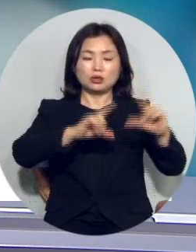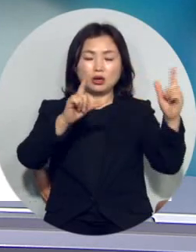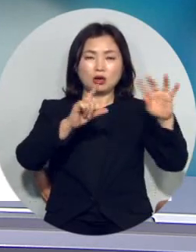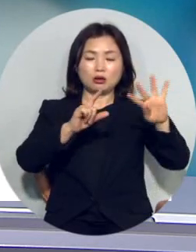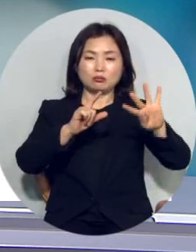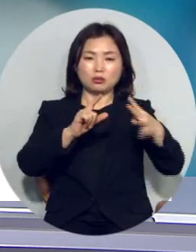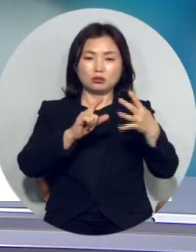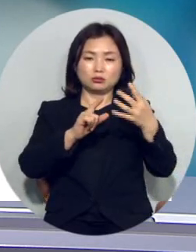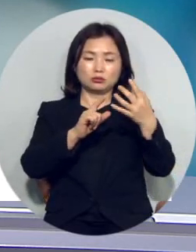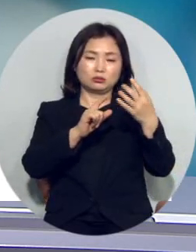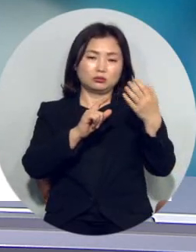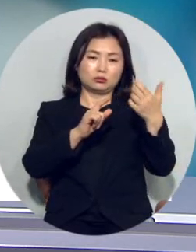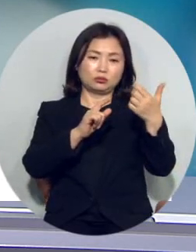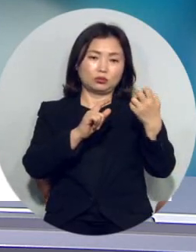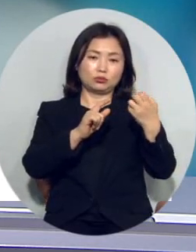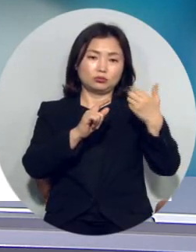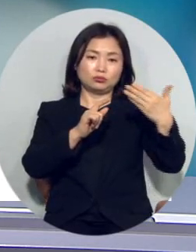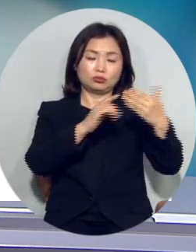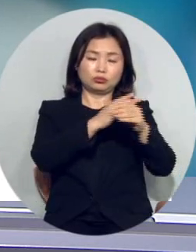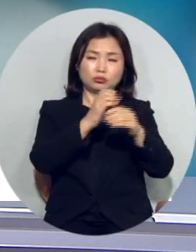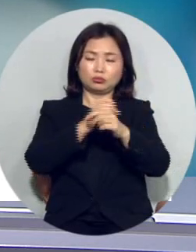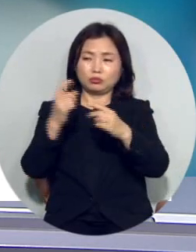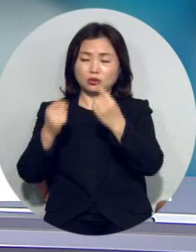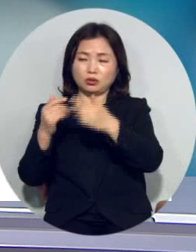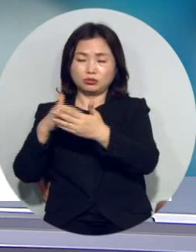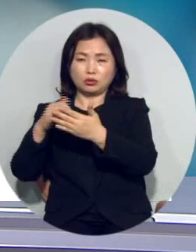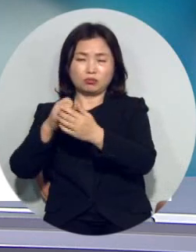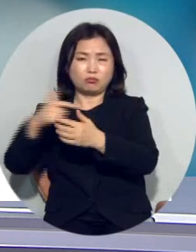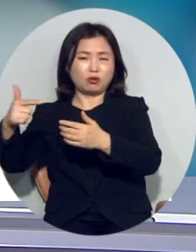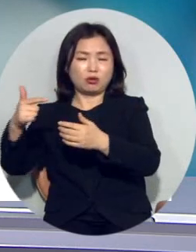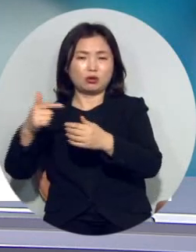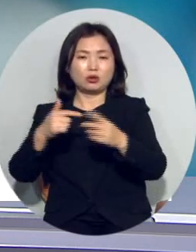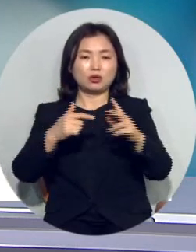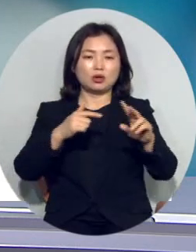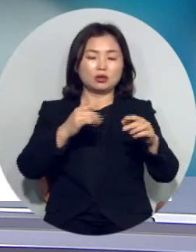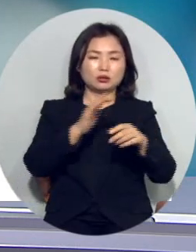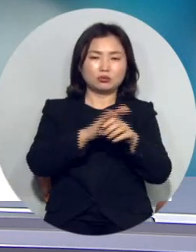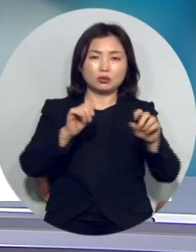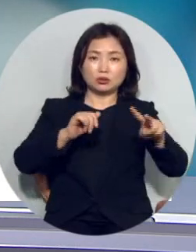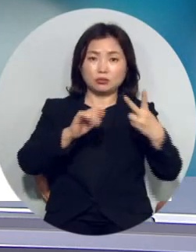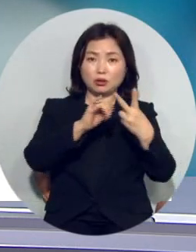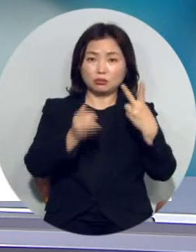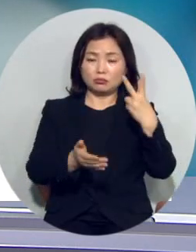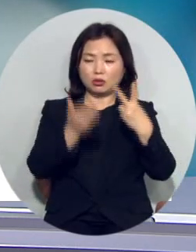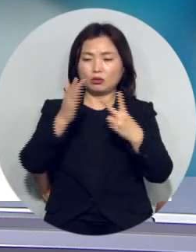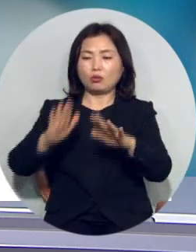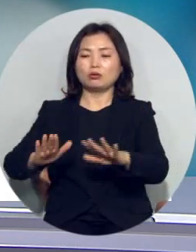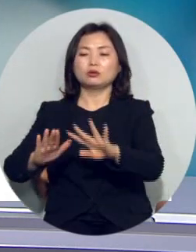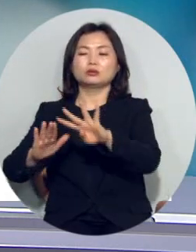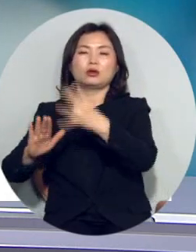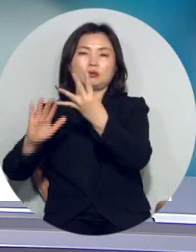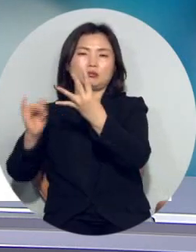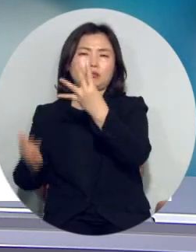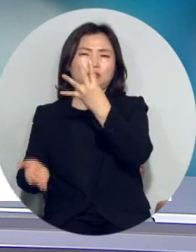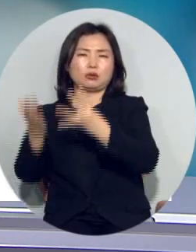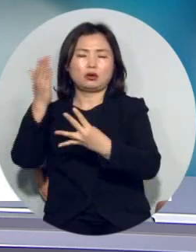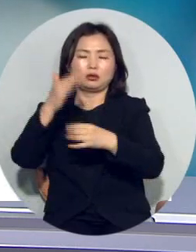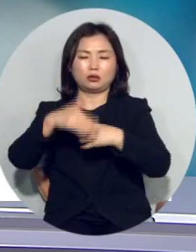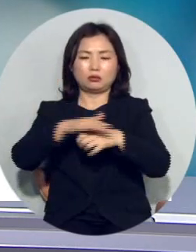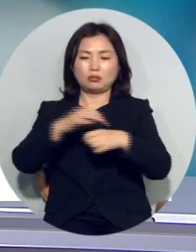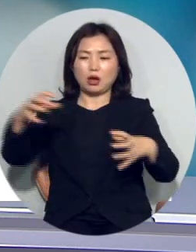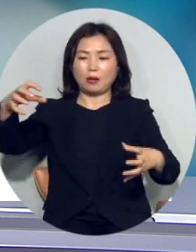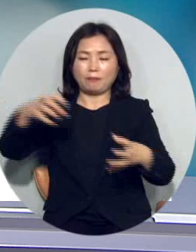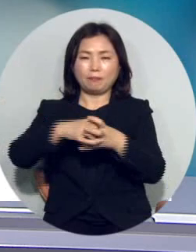역대 두 번째로 많은 확장자가 나왔습니다 200명 때 어떤 경북은 400명 때 로복 찡 했습니다 대구 경북을